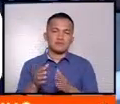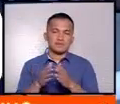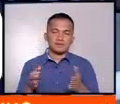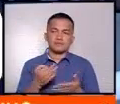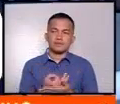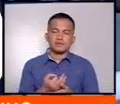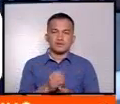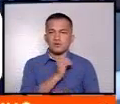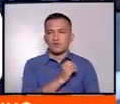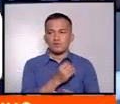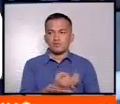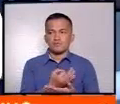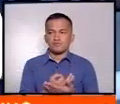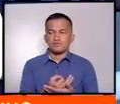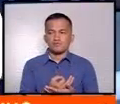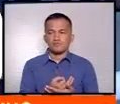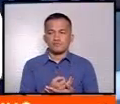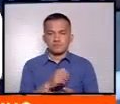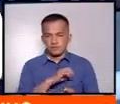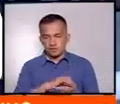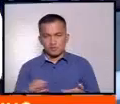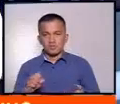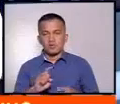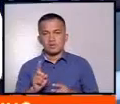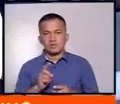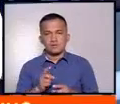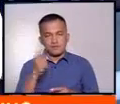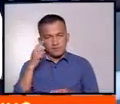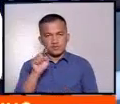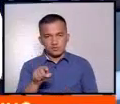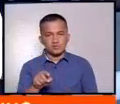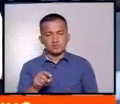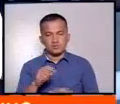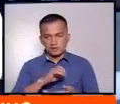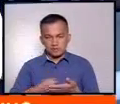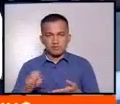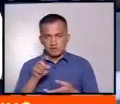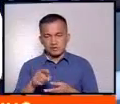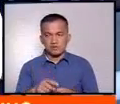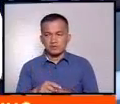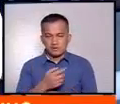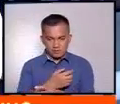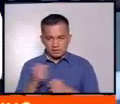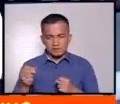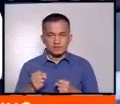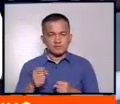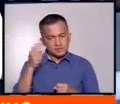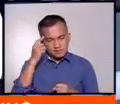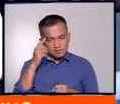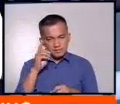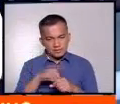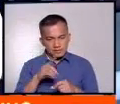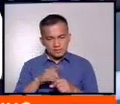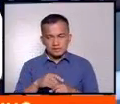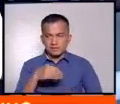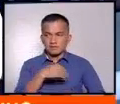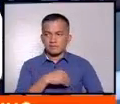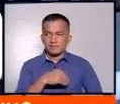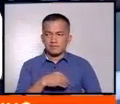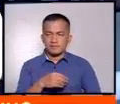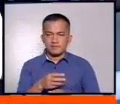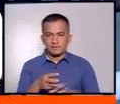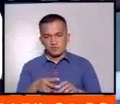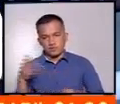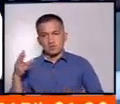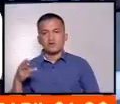nyo naman yun eh. Okay. Kung baga kukunin na natin kung anong narapat sa inyo, kung anong nawala sa inyo. Isipin nyo na parang nag-deposito kayo sa banko, i-withdraw